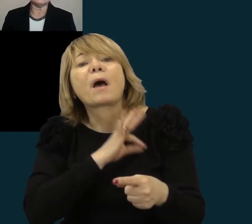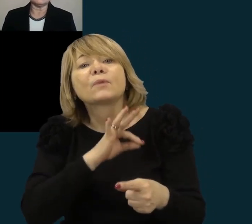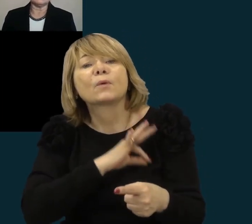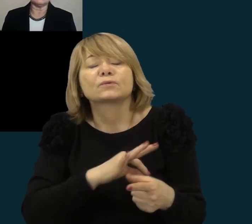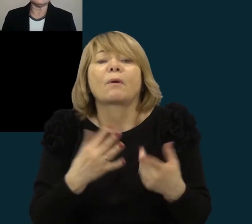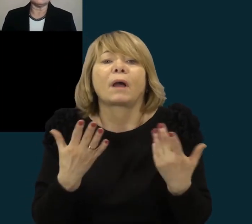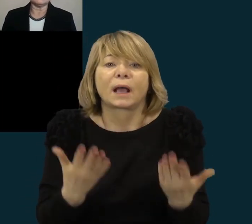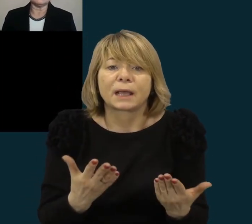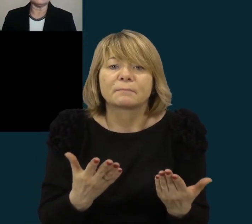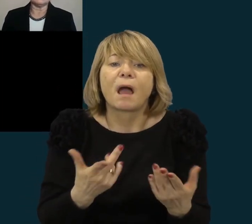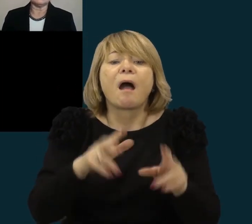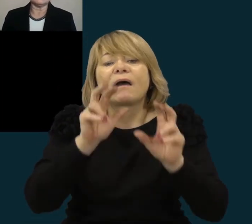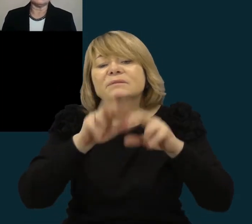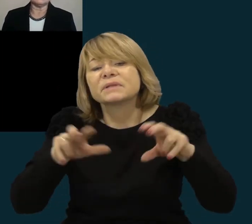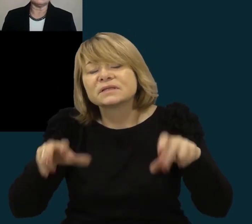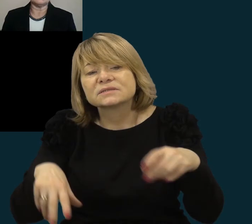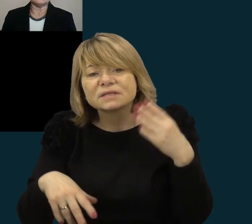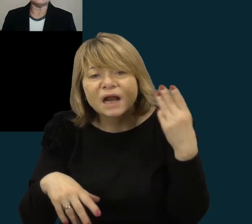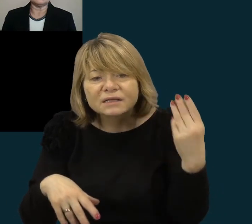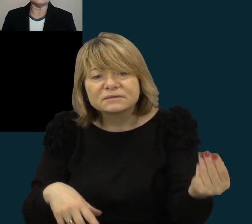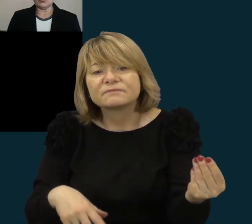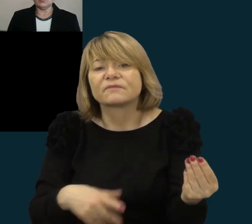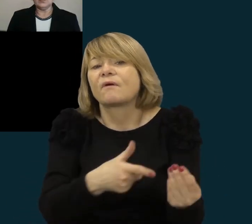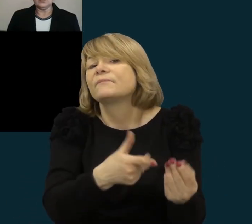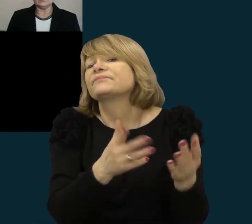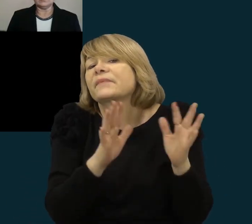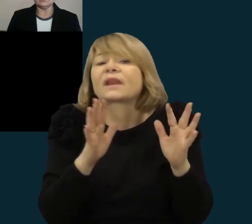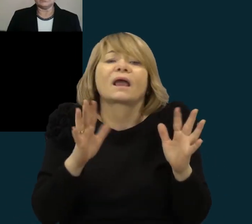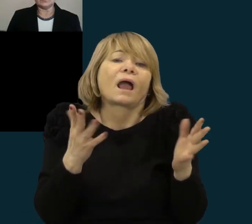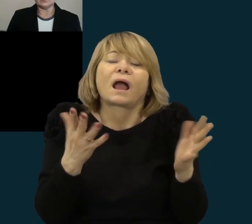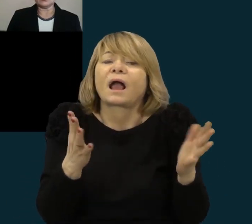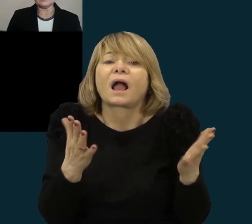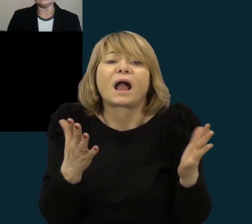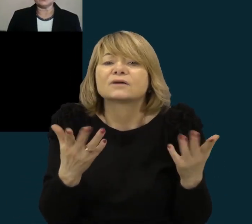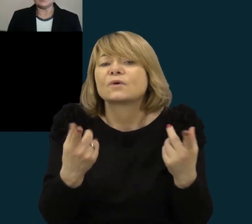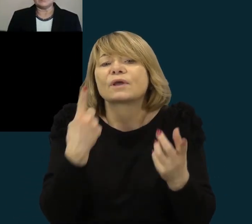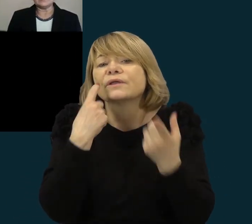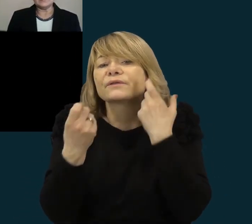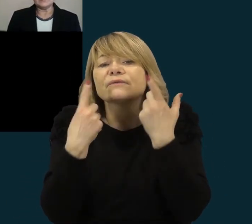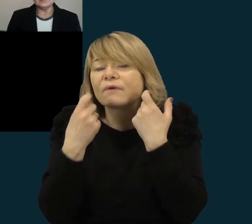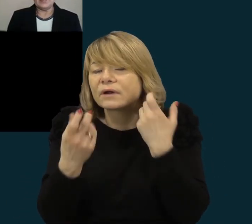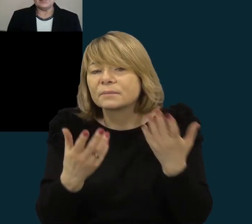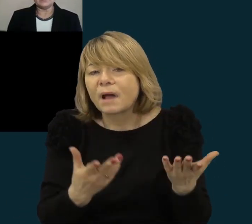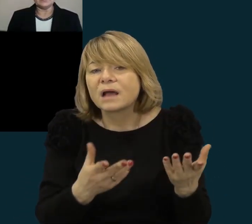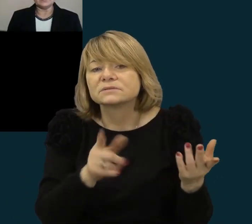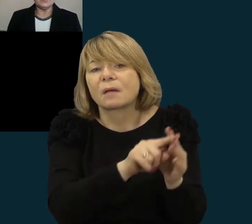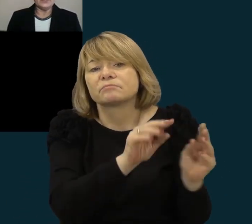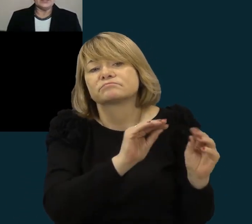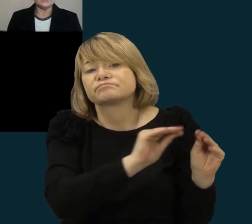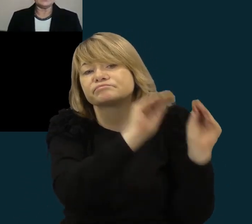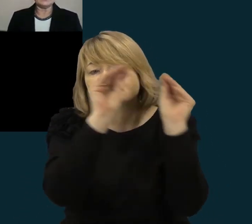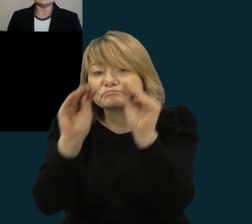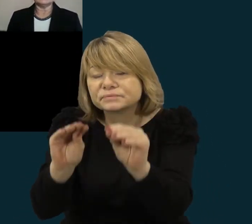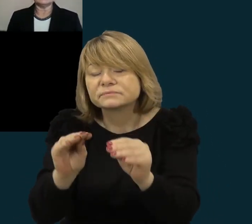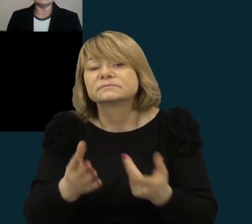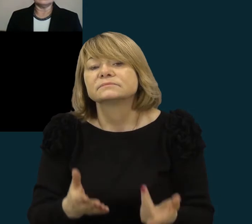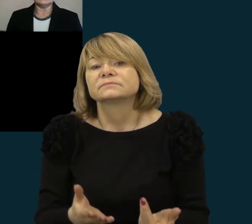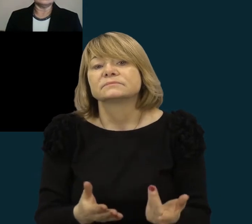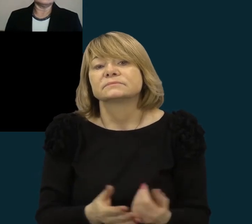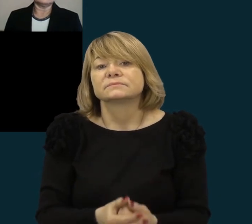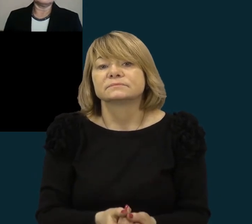administracijos, sakykim, kažkokie informacijai pertikti, tiek